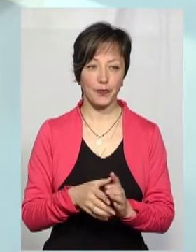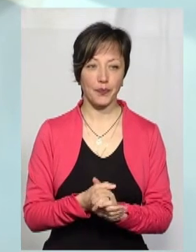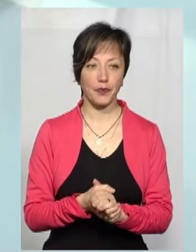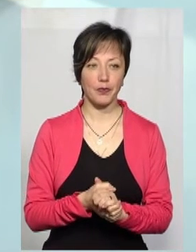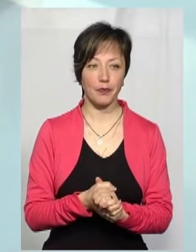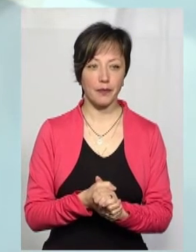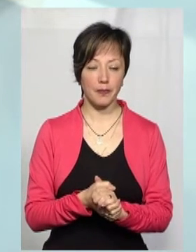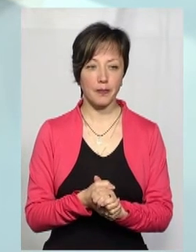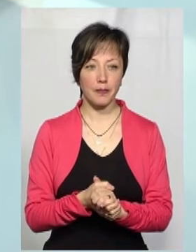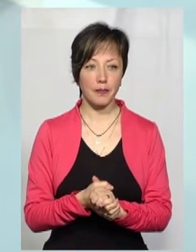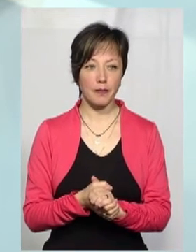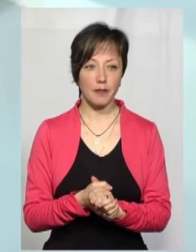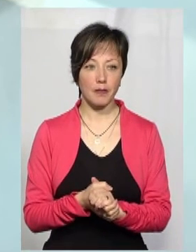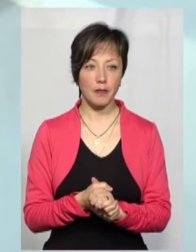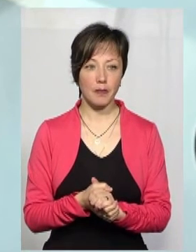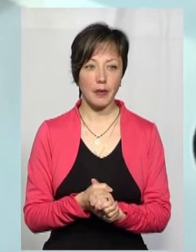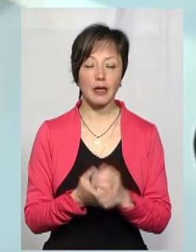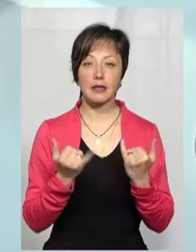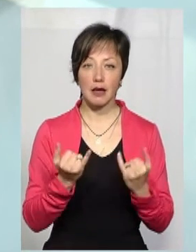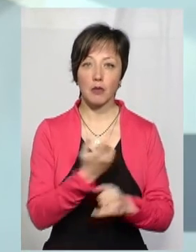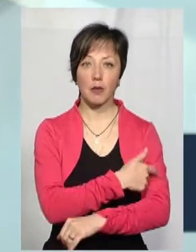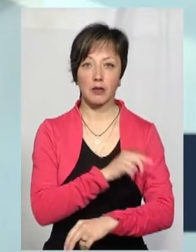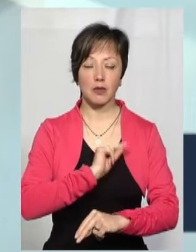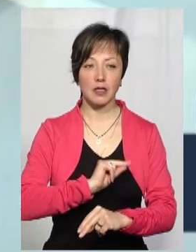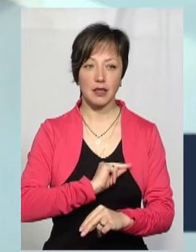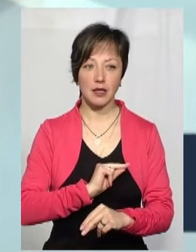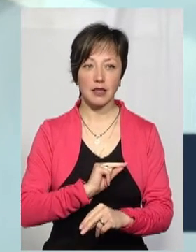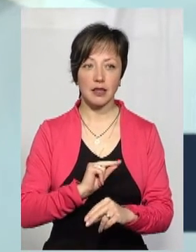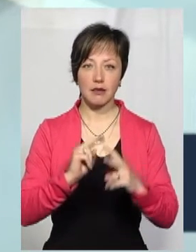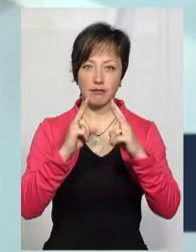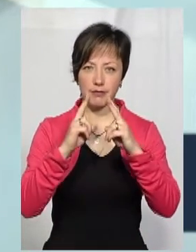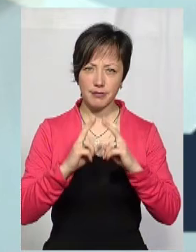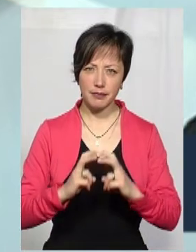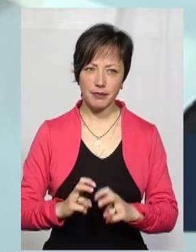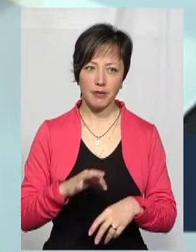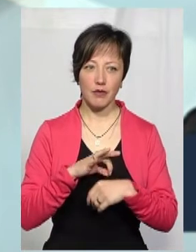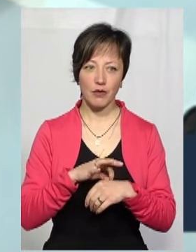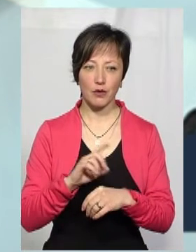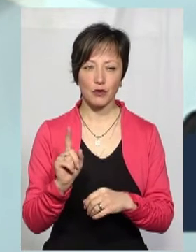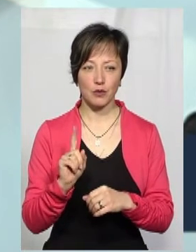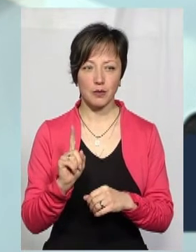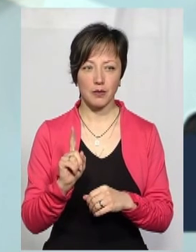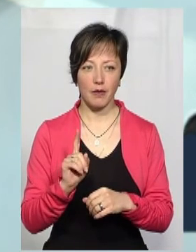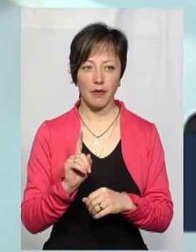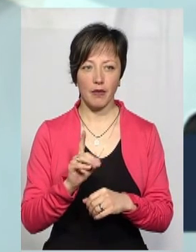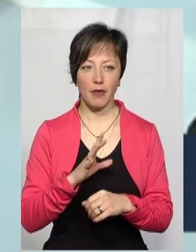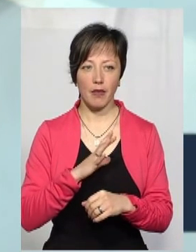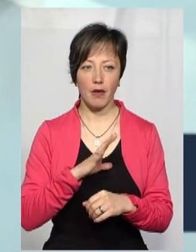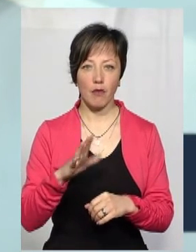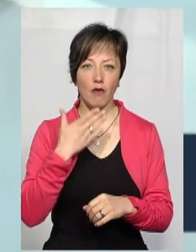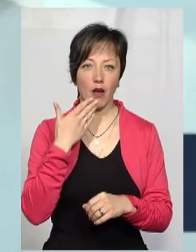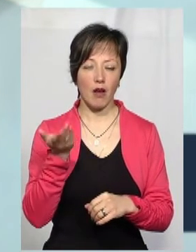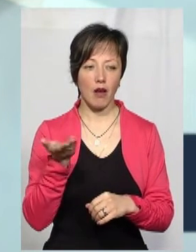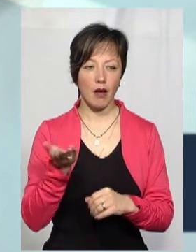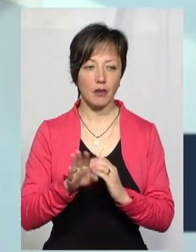дивіться, зараз по медичних працівниках там цілі аналізи проводять, щоб я там не був